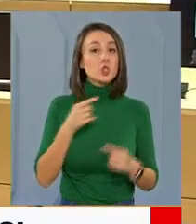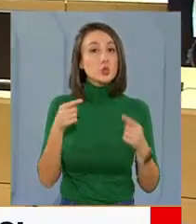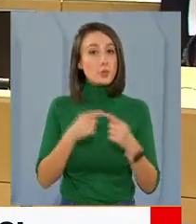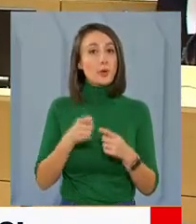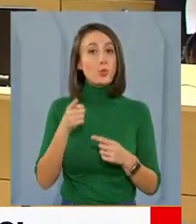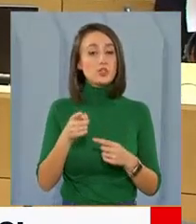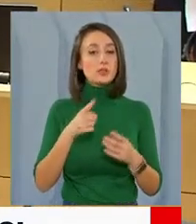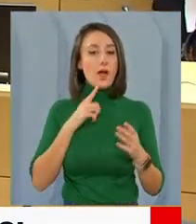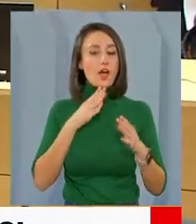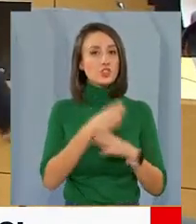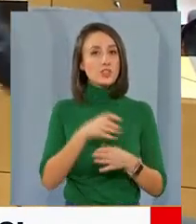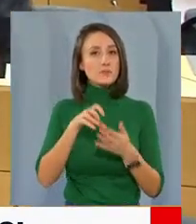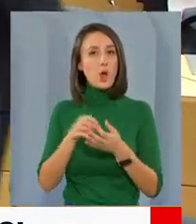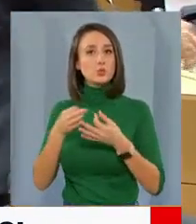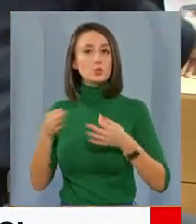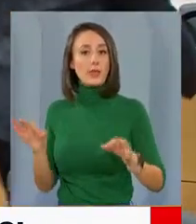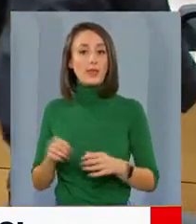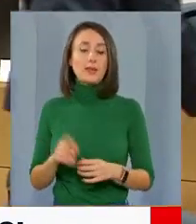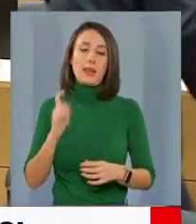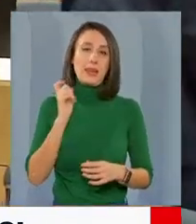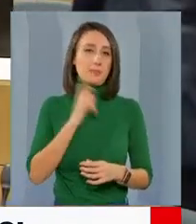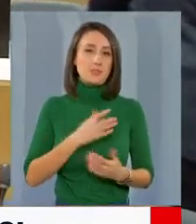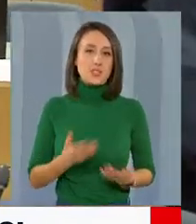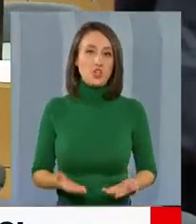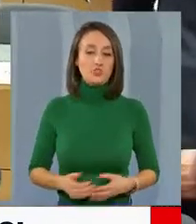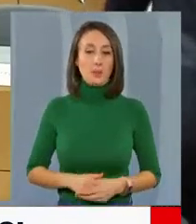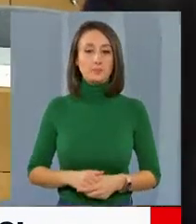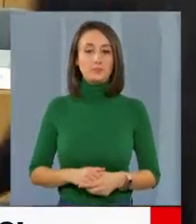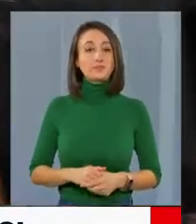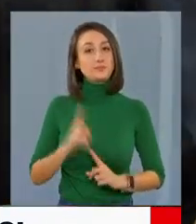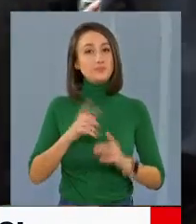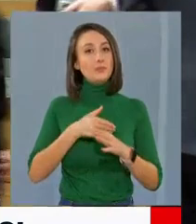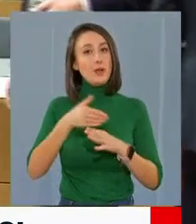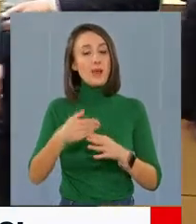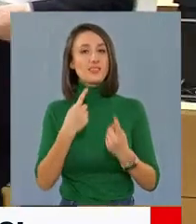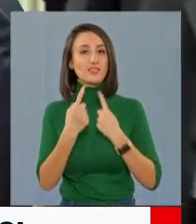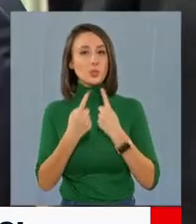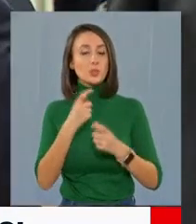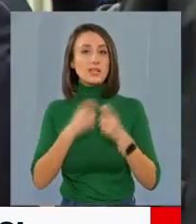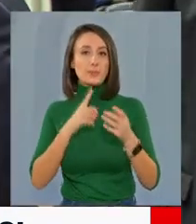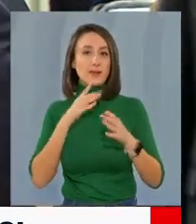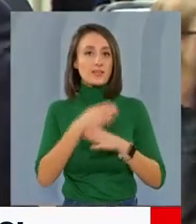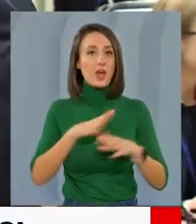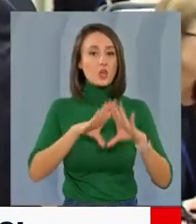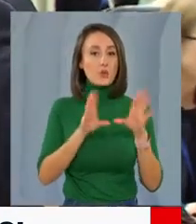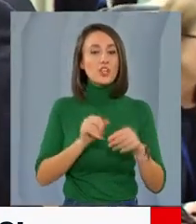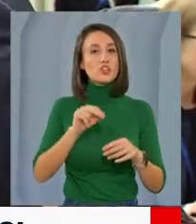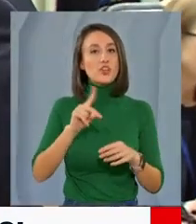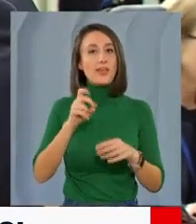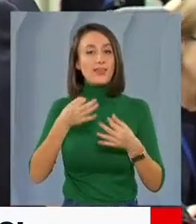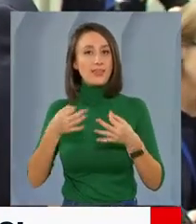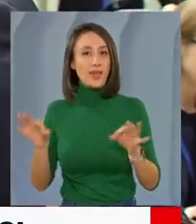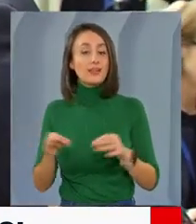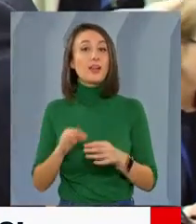subiectul accesului nostru în spațiul Schengen lipsește cu desăvârșire. În ciuda amânării discuțiilor despre intrarea României în Schengen,